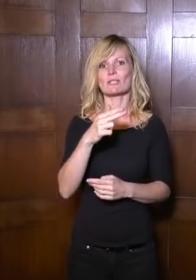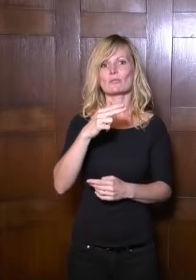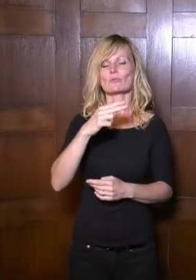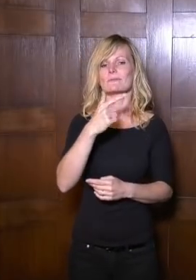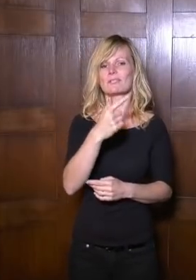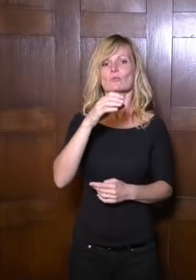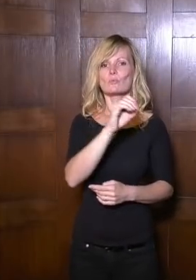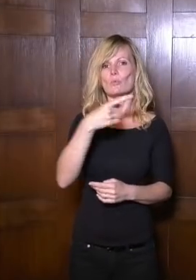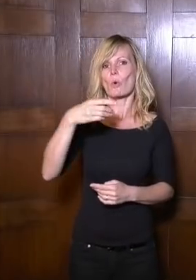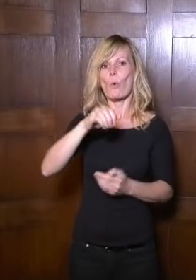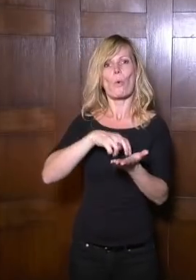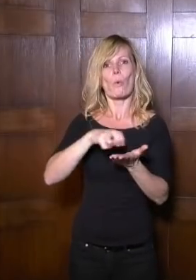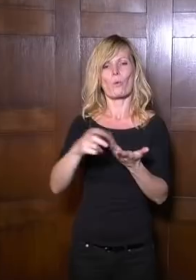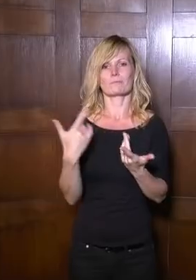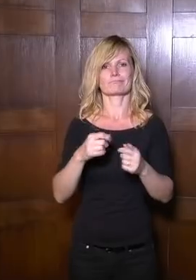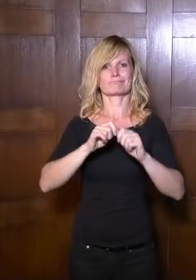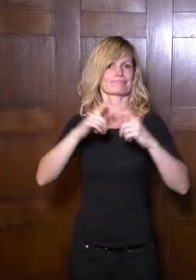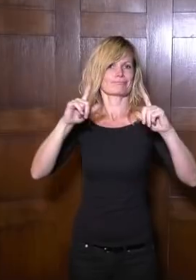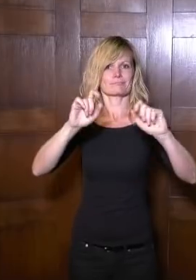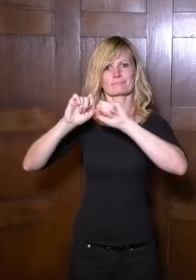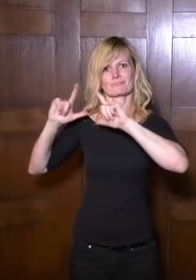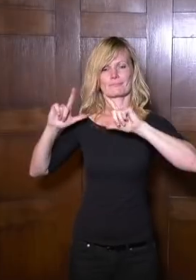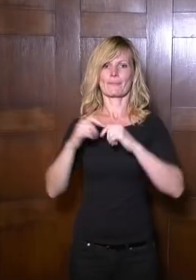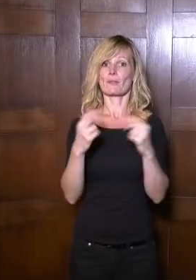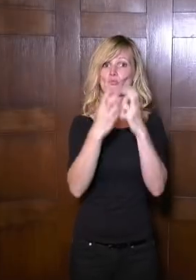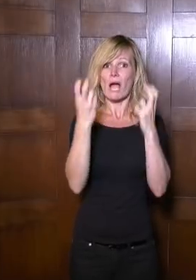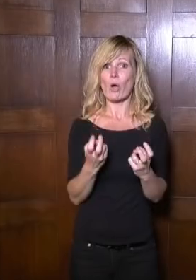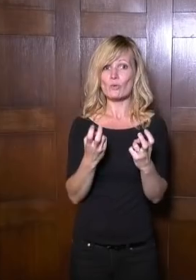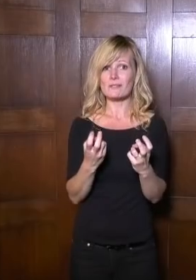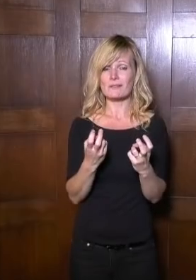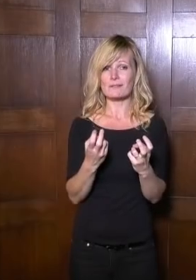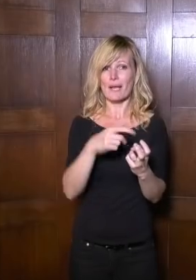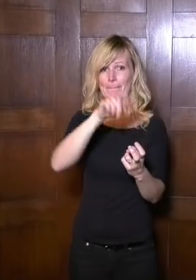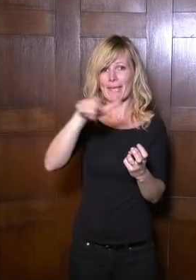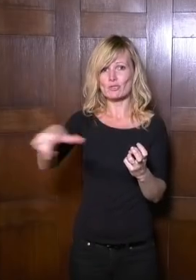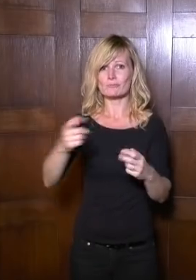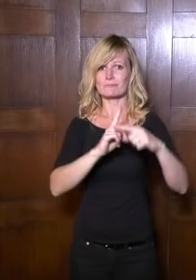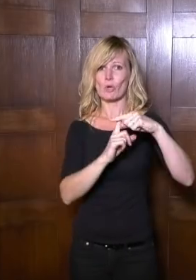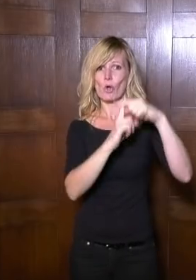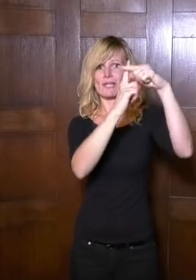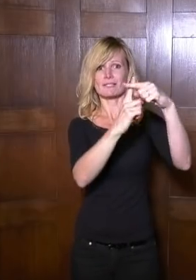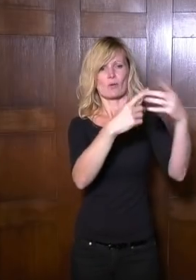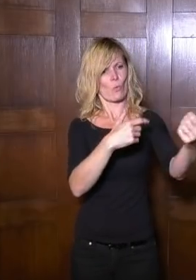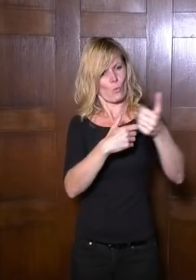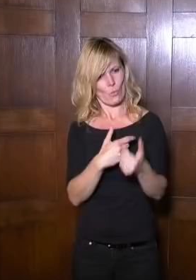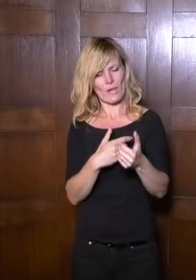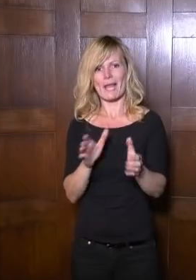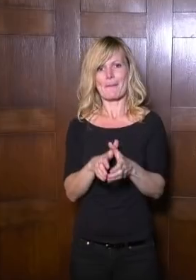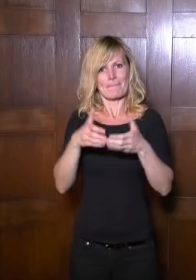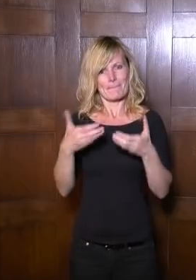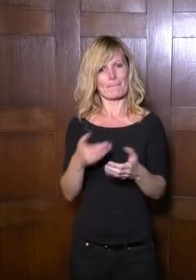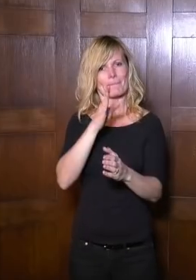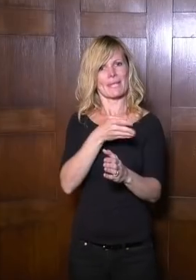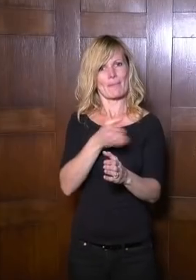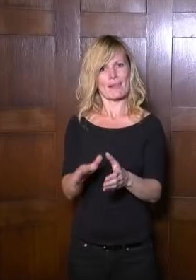Zu Hause haben die Leute ihre Kruzifixe rausgeholt und die Bibel auf den Tisch gelegt und Karfreitag in einer